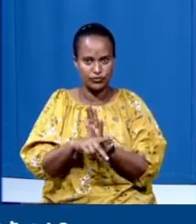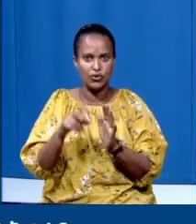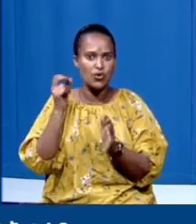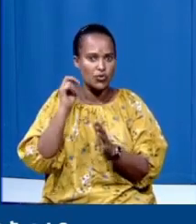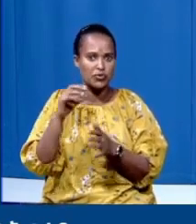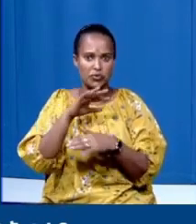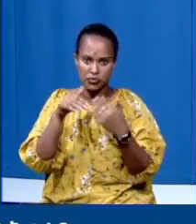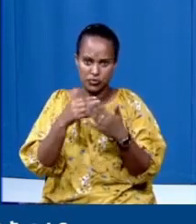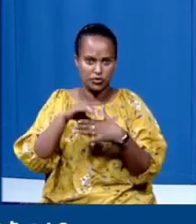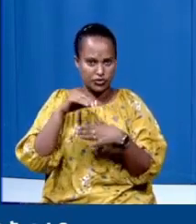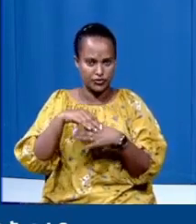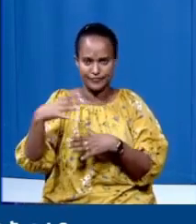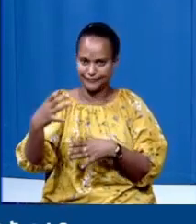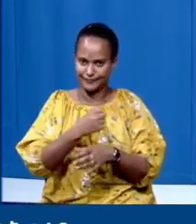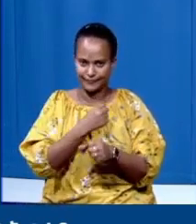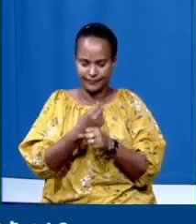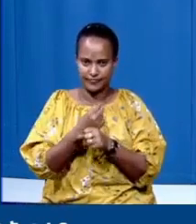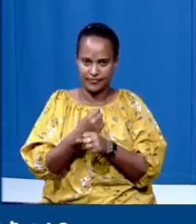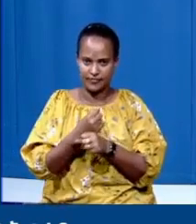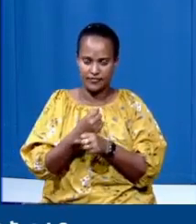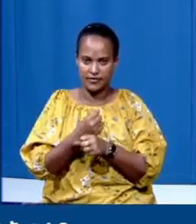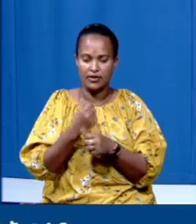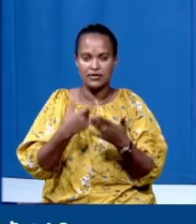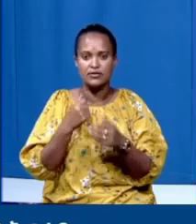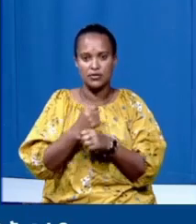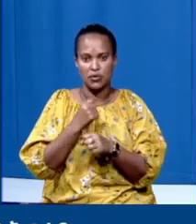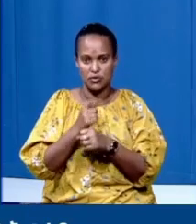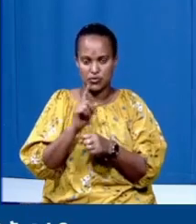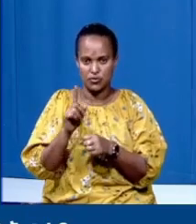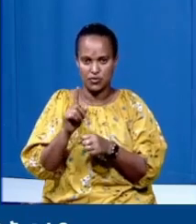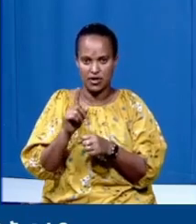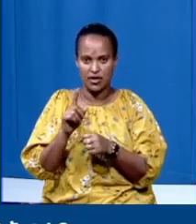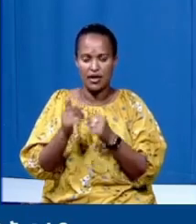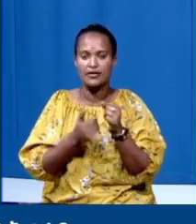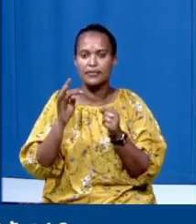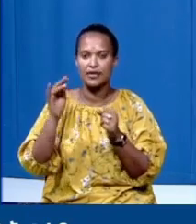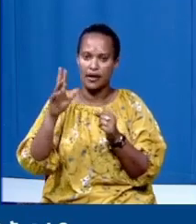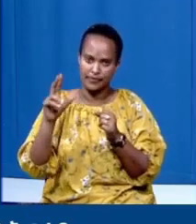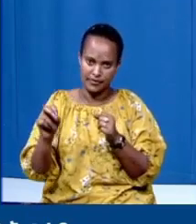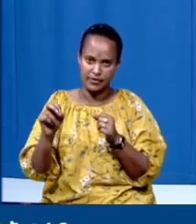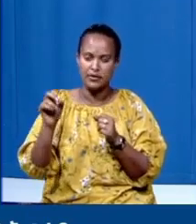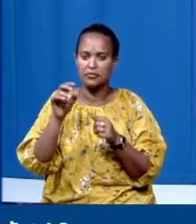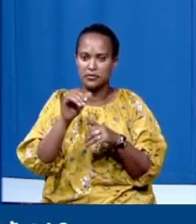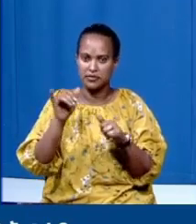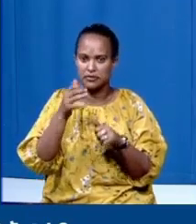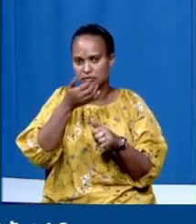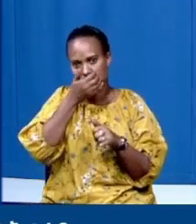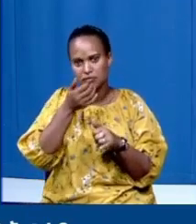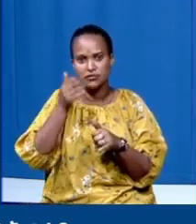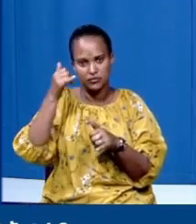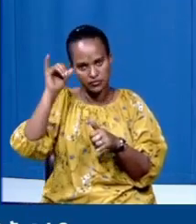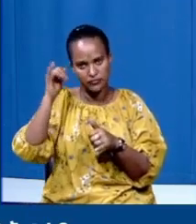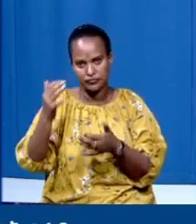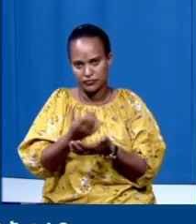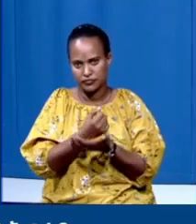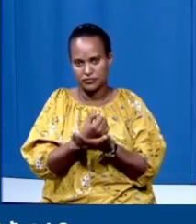ተዘሪፍ እዩ ቅርሺ እታ ዝተረፈ ነገር ለን ኣመፁ ብፍሉይ ዝተርሓሉ ከባቢ እዩ ኣብ ዓዲ እራር ብተመሳሳሊ ምዕማፅ ጥሪት ምውራር ኣብ